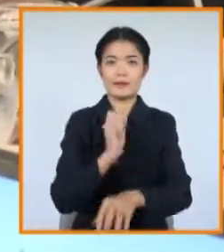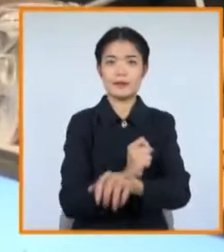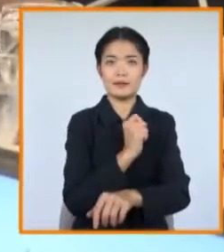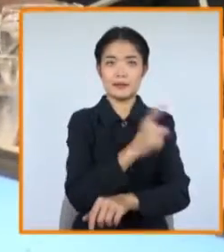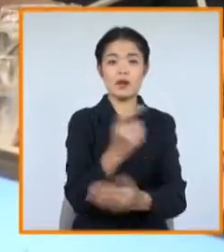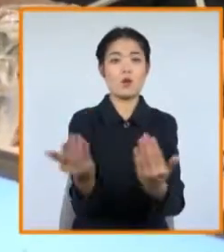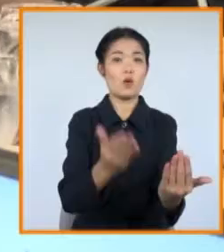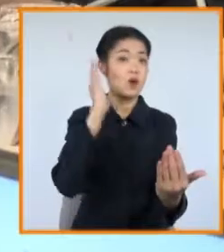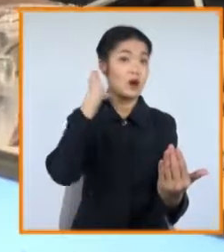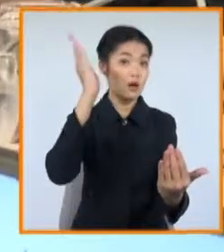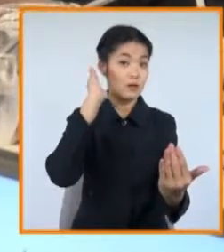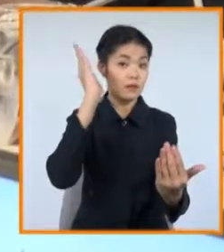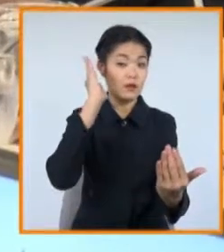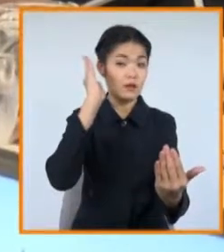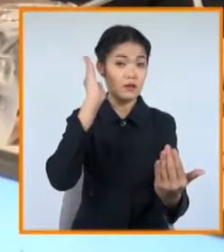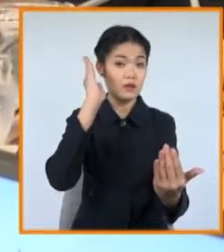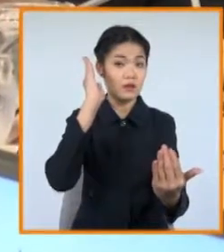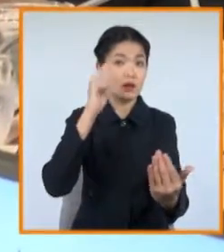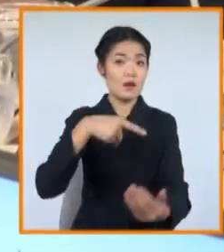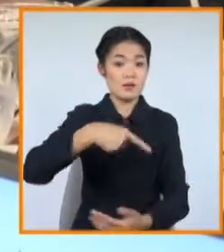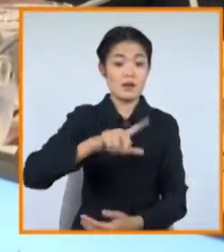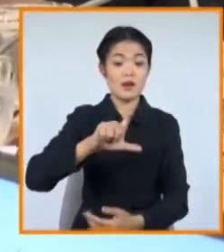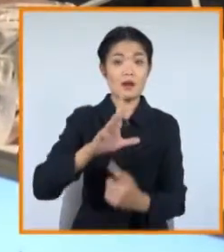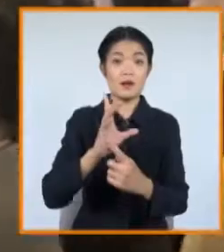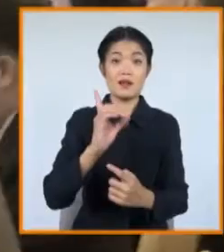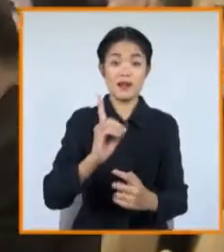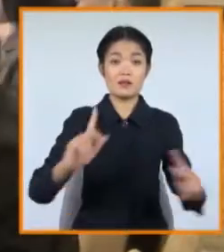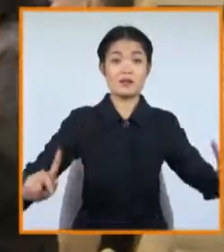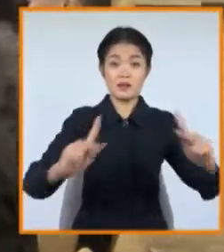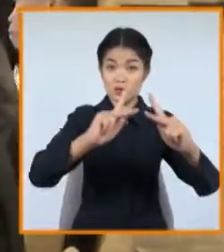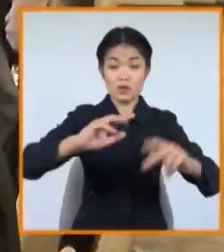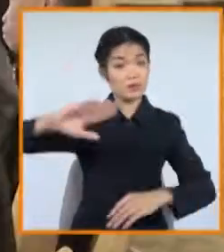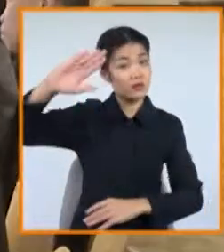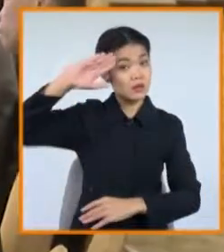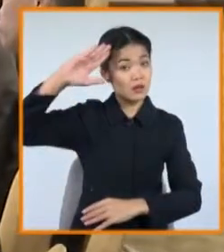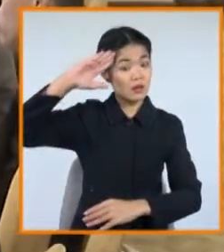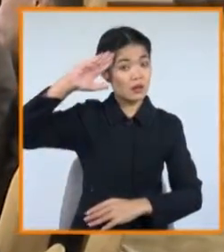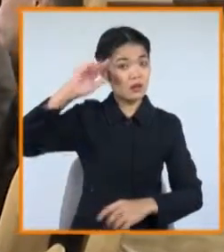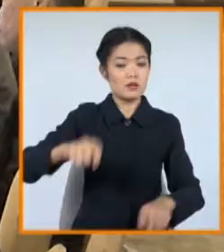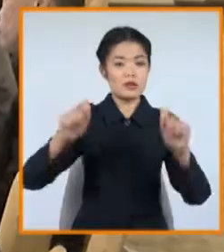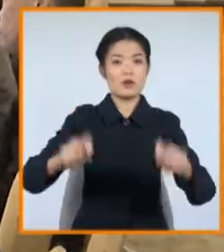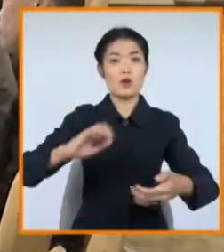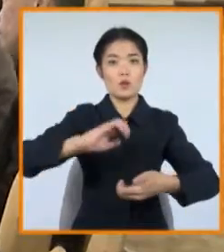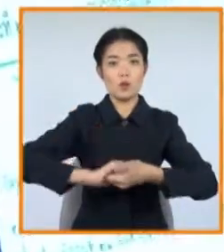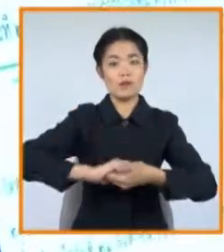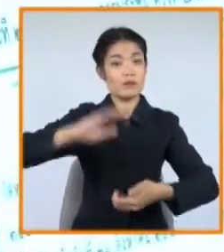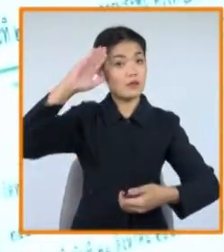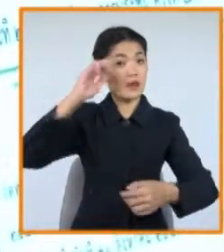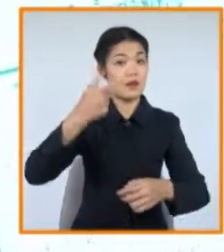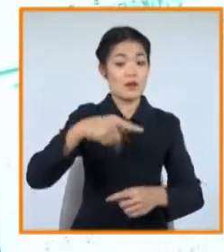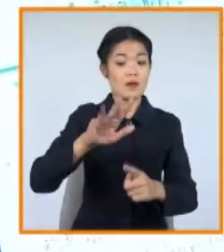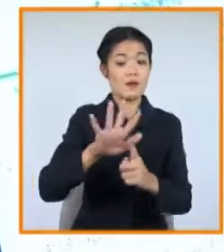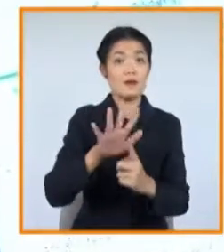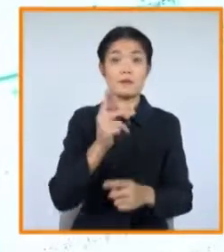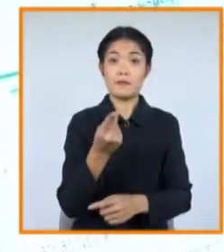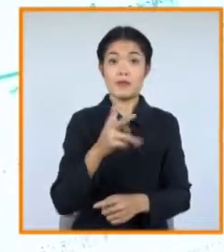ลูกชายพลเอกปรีชาจันทร์โอชาปลัดกระทรวงกลาโหมซึ่งเป็นคู่สัญญากับกองทัพภาคที่3โดยพลเอกประวิตรระบุว่าโครง